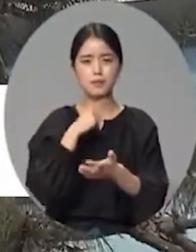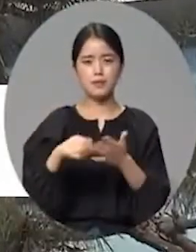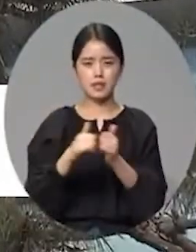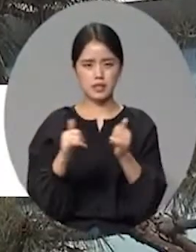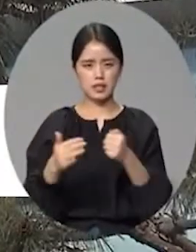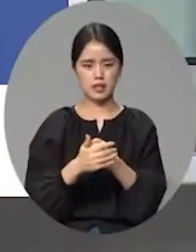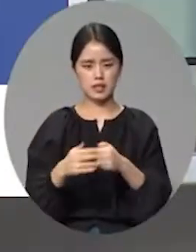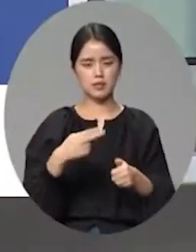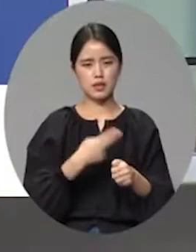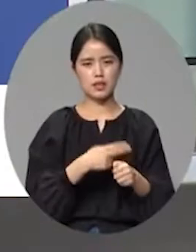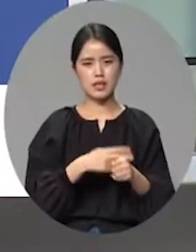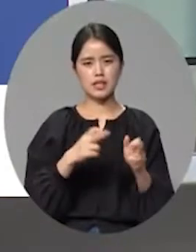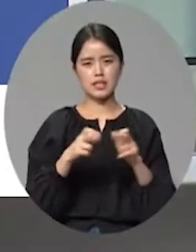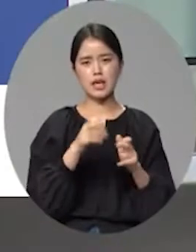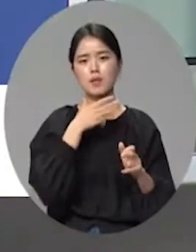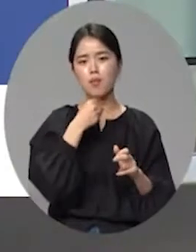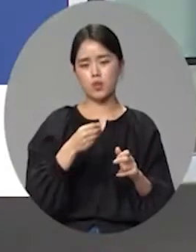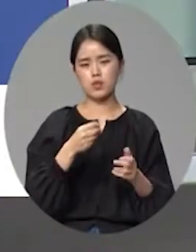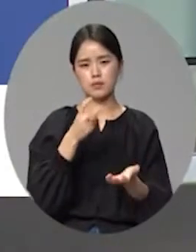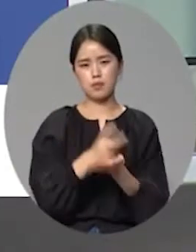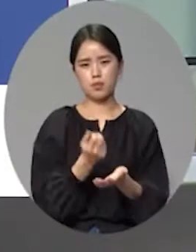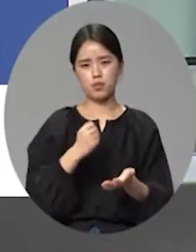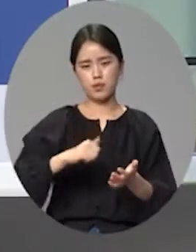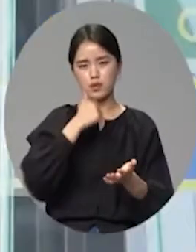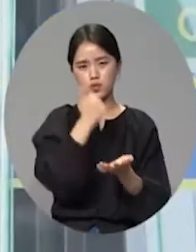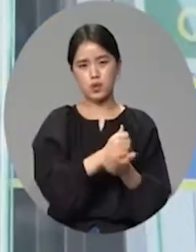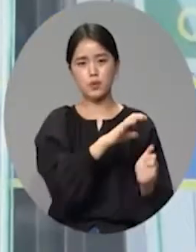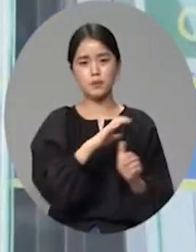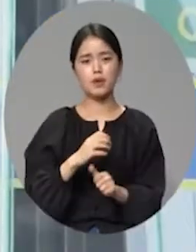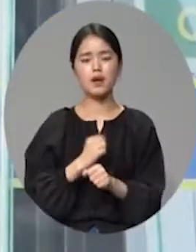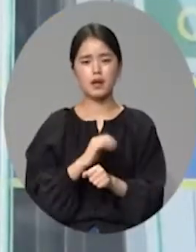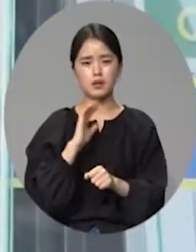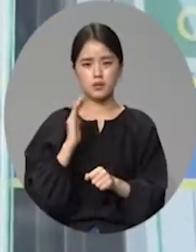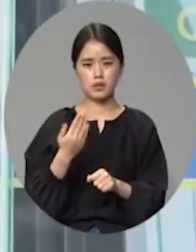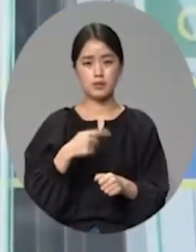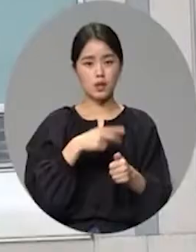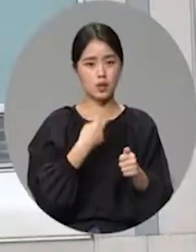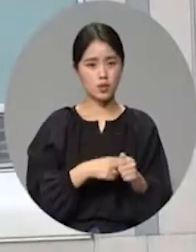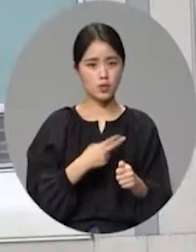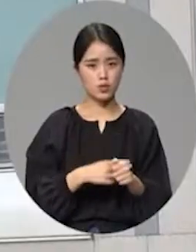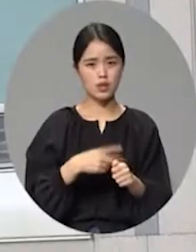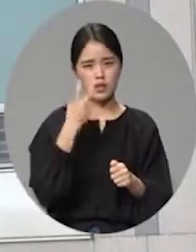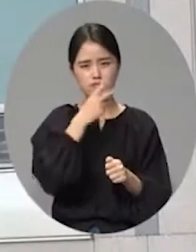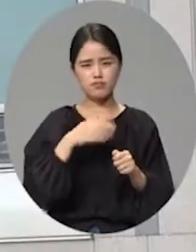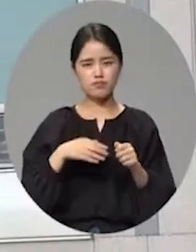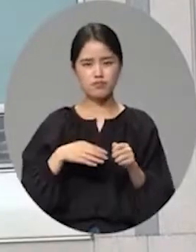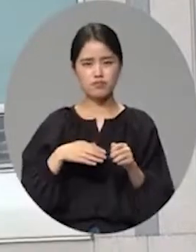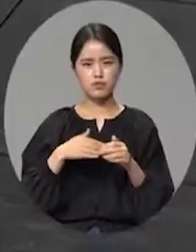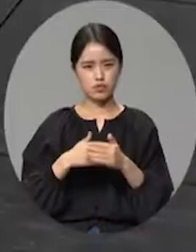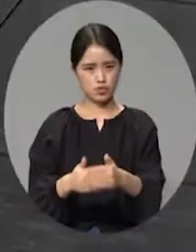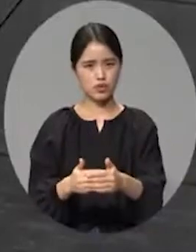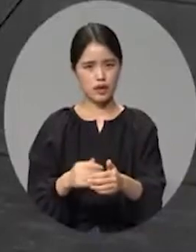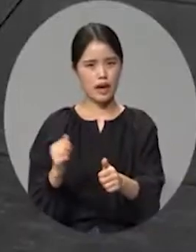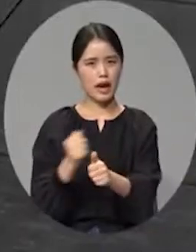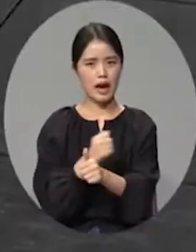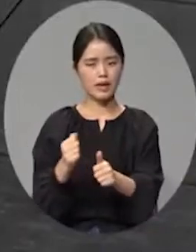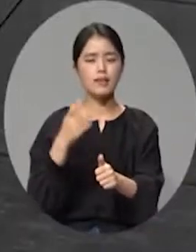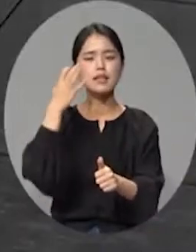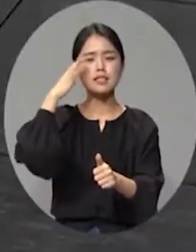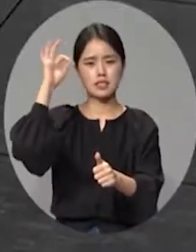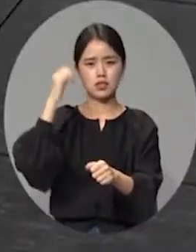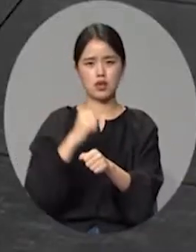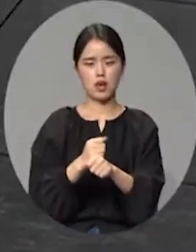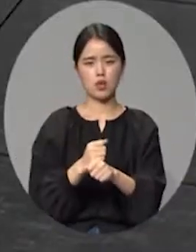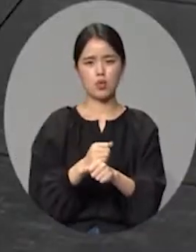씨를 장애인복지법 위반 혐의로 불구속 입건했습니다 갈 교사는 경찰 수사과정에서 학대 사실은 인정하고